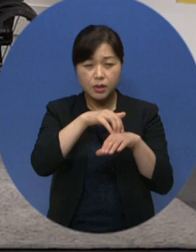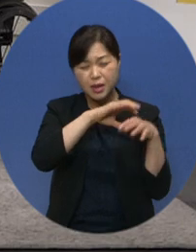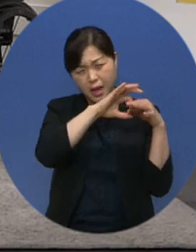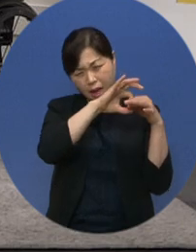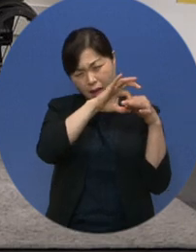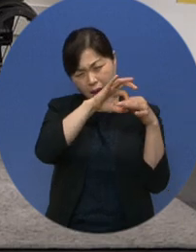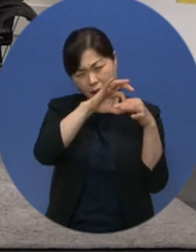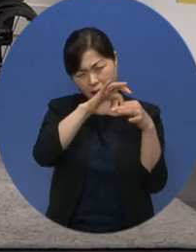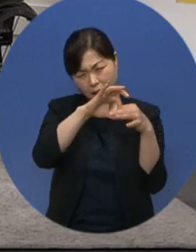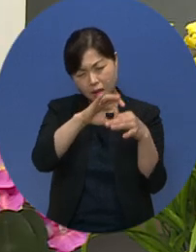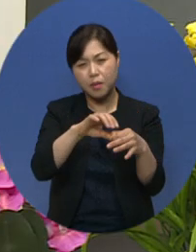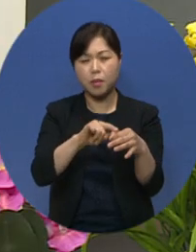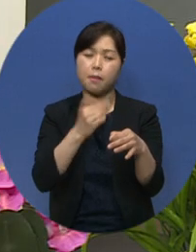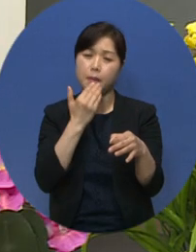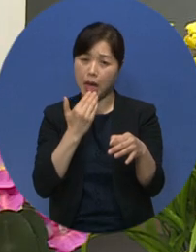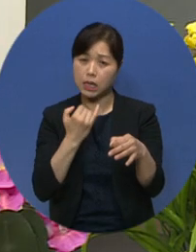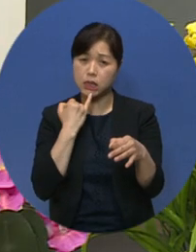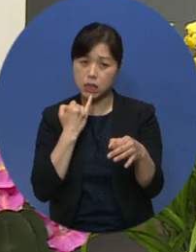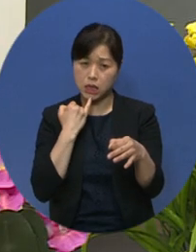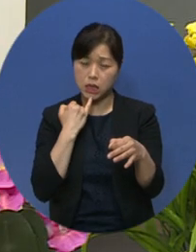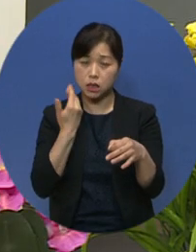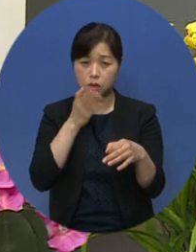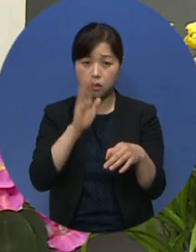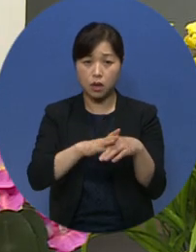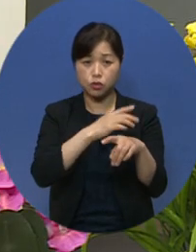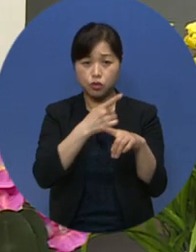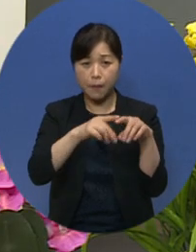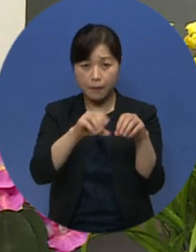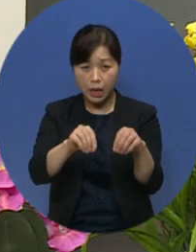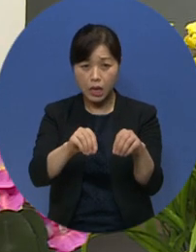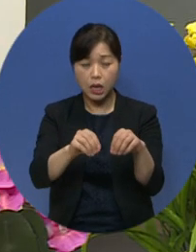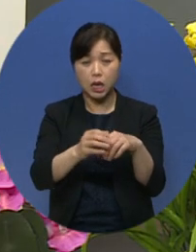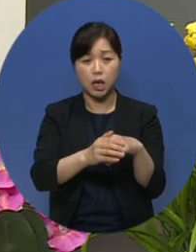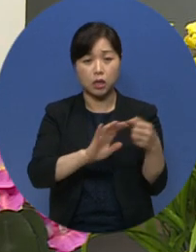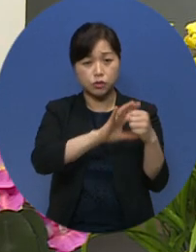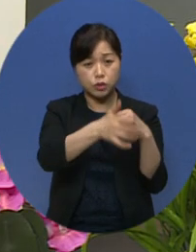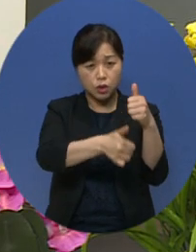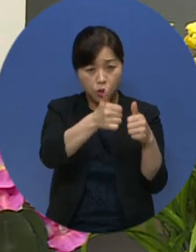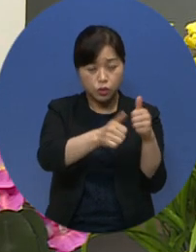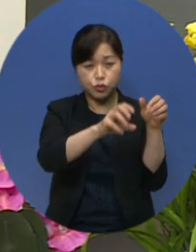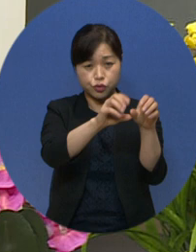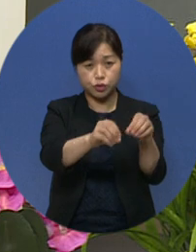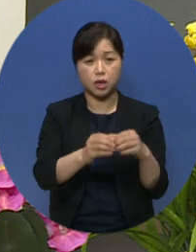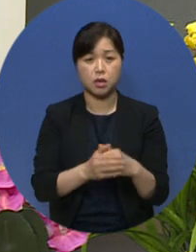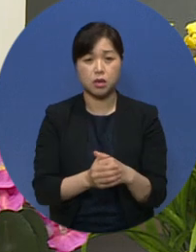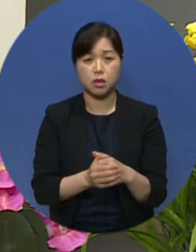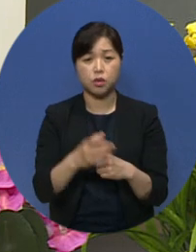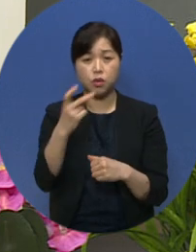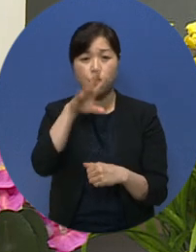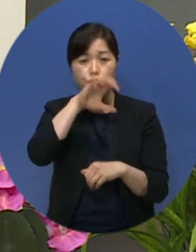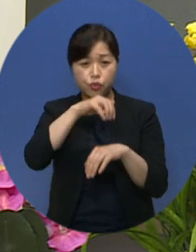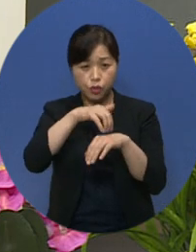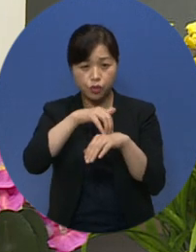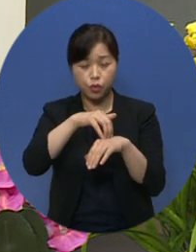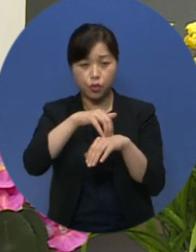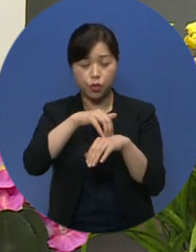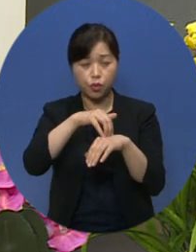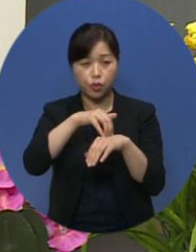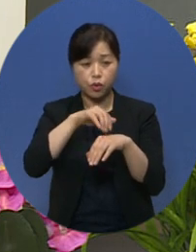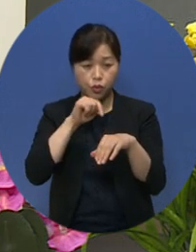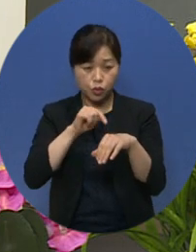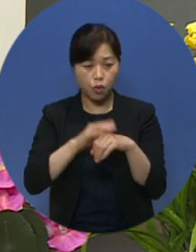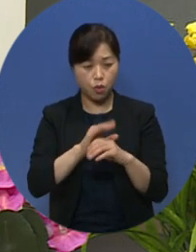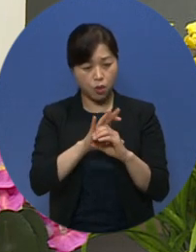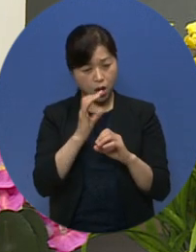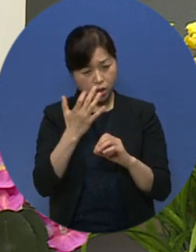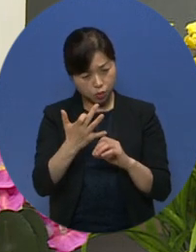없어요 네 그래서 중단이 되어 버렸단 말인데 매 예 국제 경기 도중 다니 되네 또 훈련도 코로나 땜에 중단이